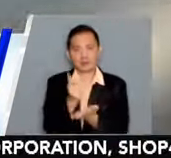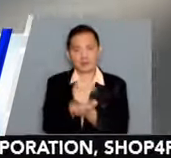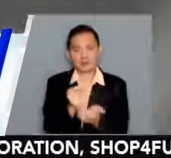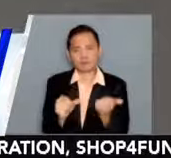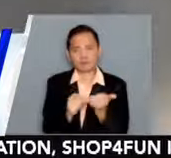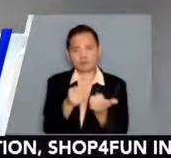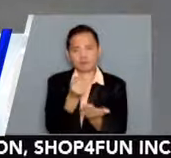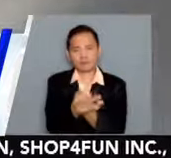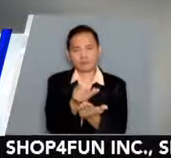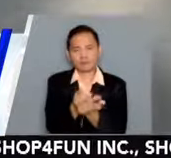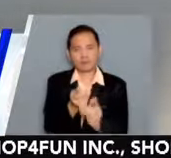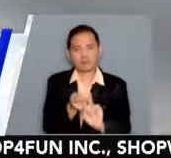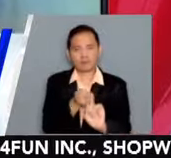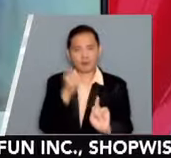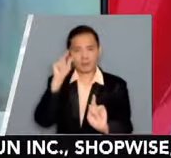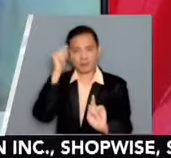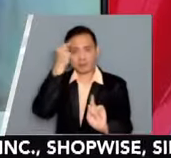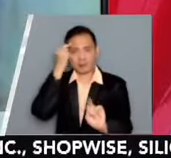ng Pilipinas.